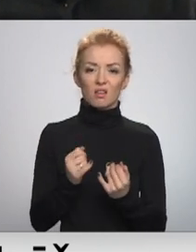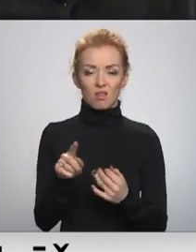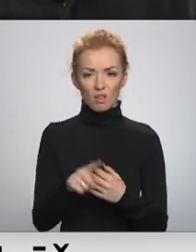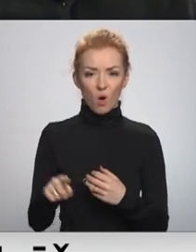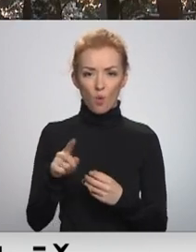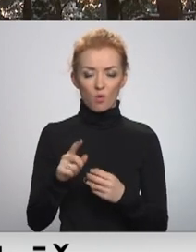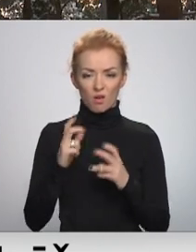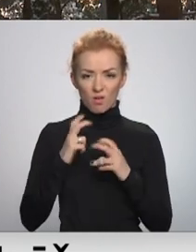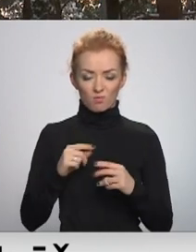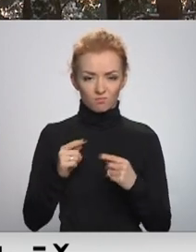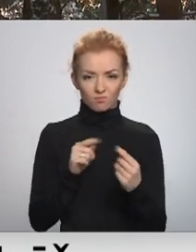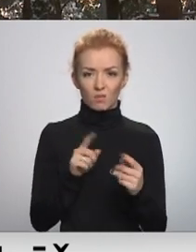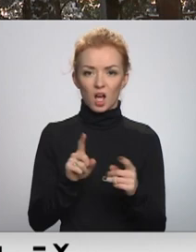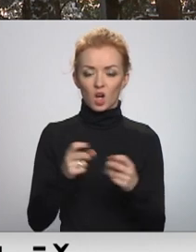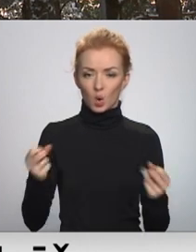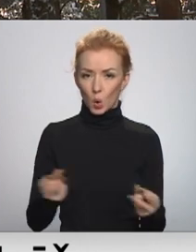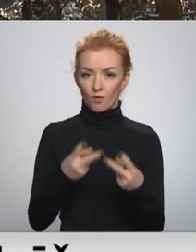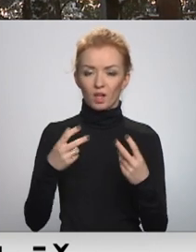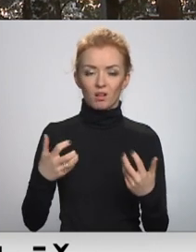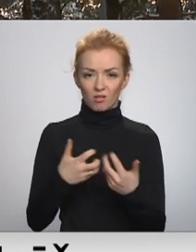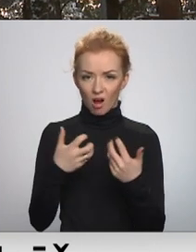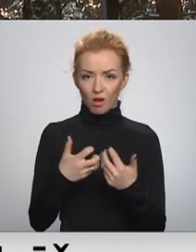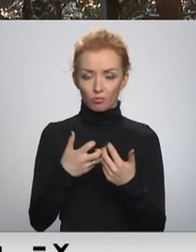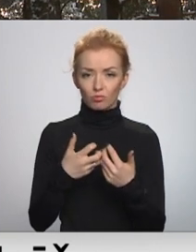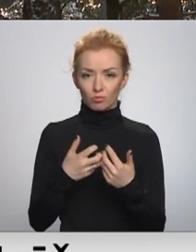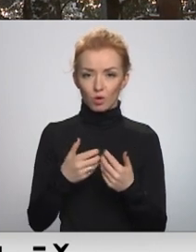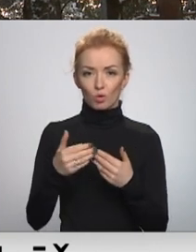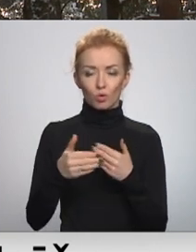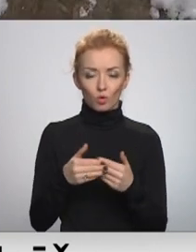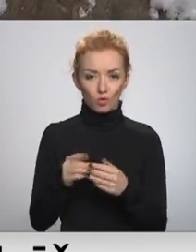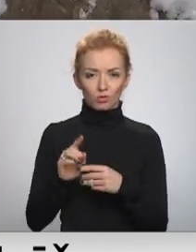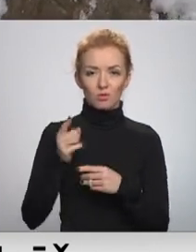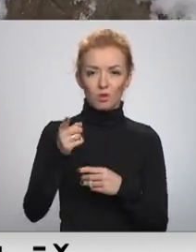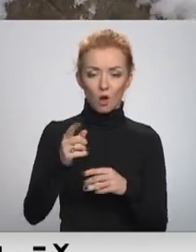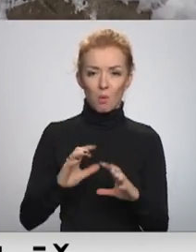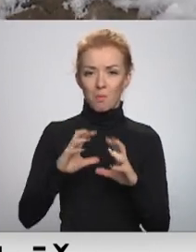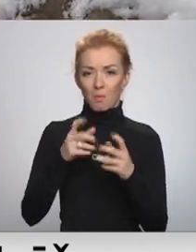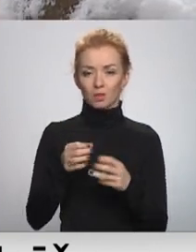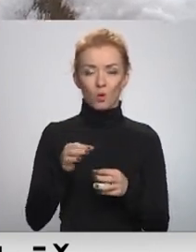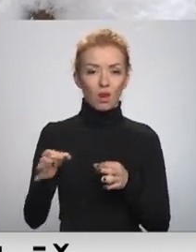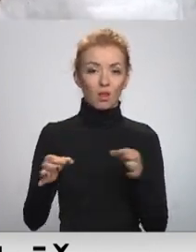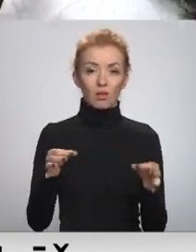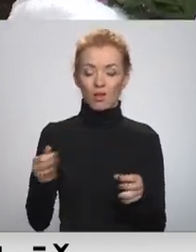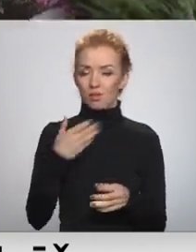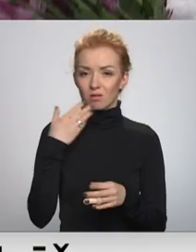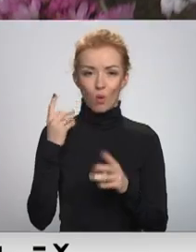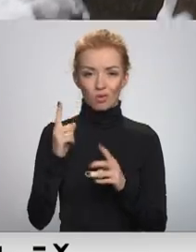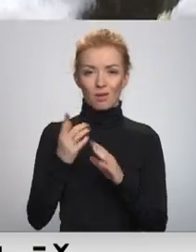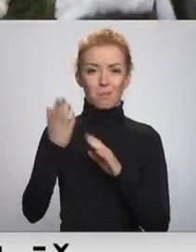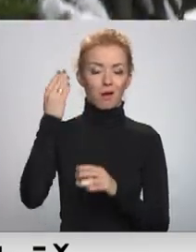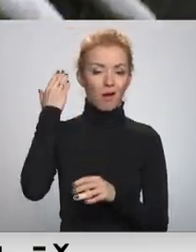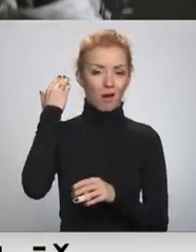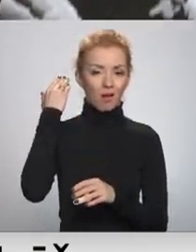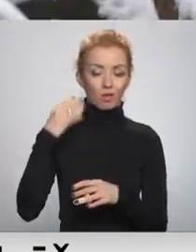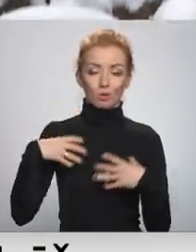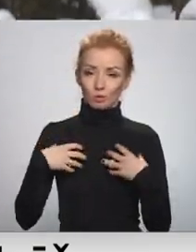kurināšana, konflikti un karadarbība mums tuvos un tālos pasaules reģionos nav tikai pagātne.